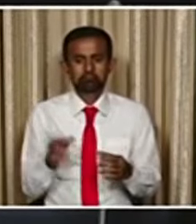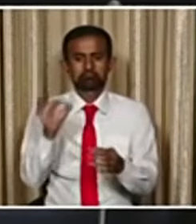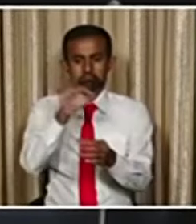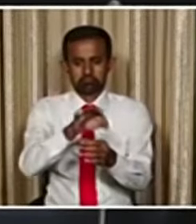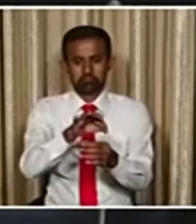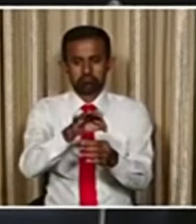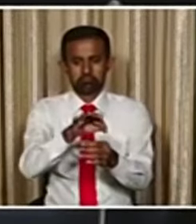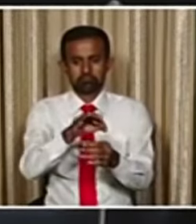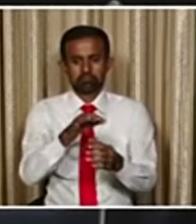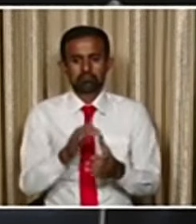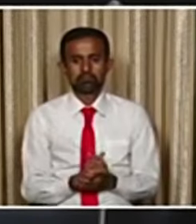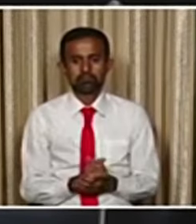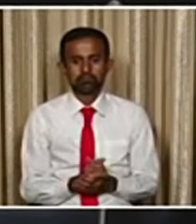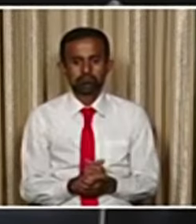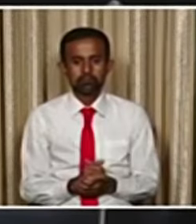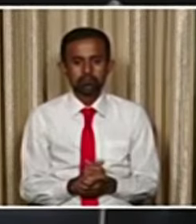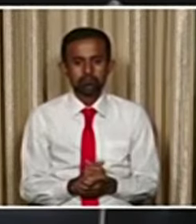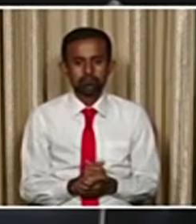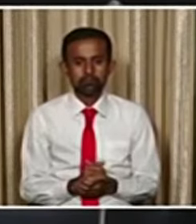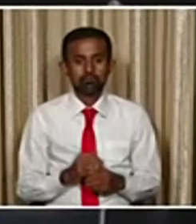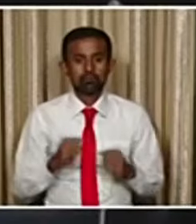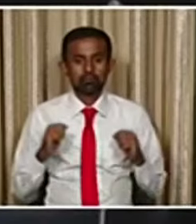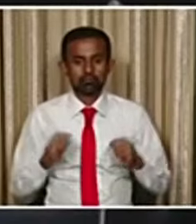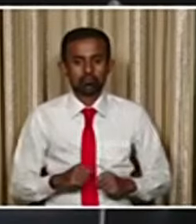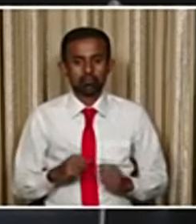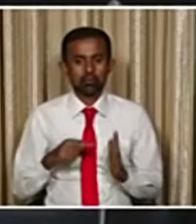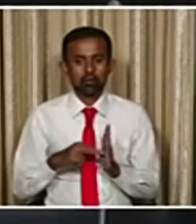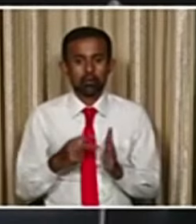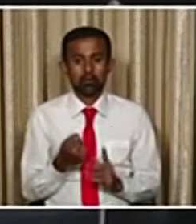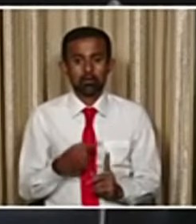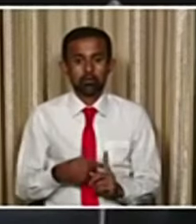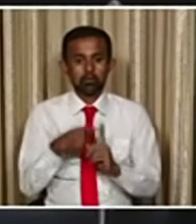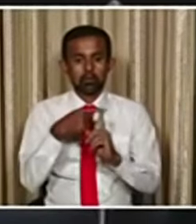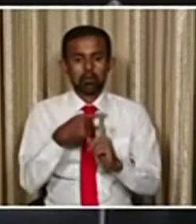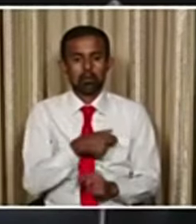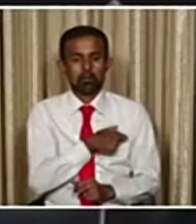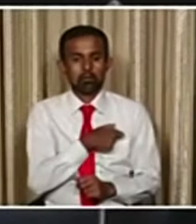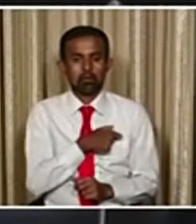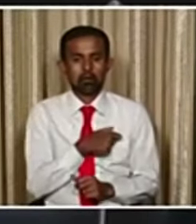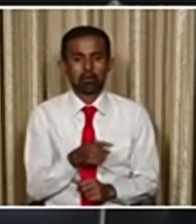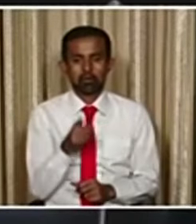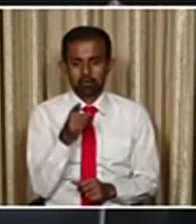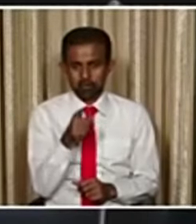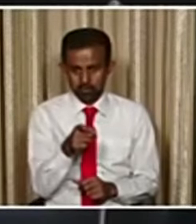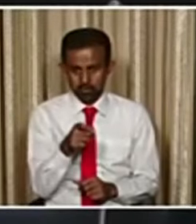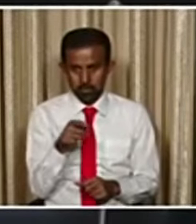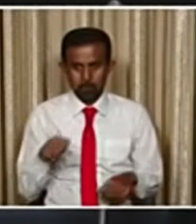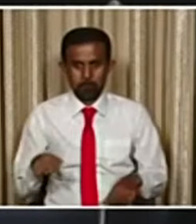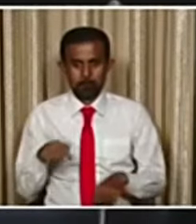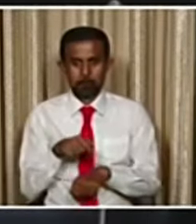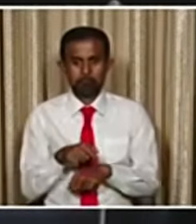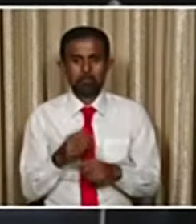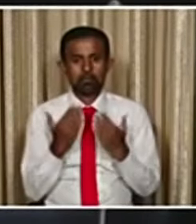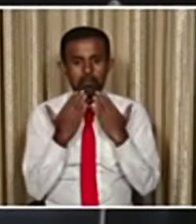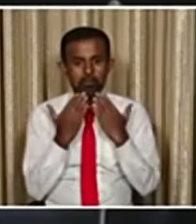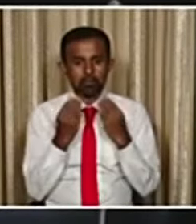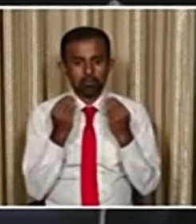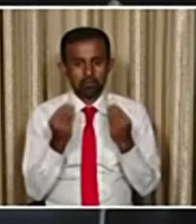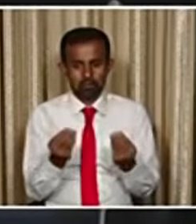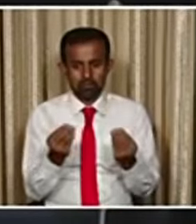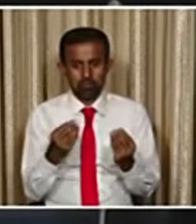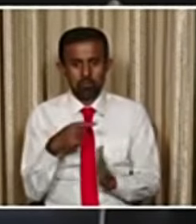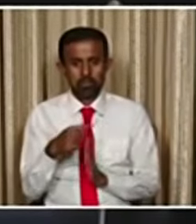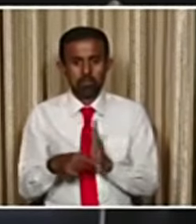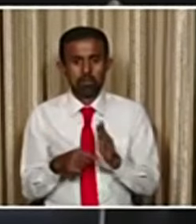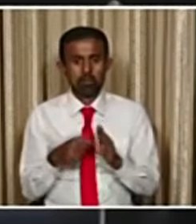කරා. එහෙමනම් මේ කඩාවැටිච්ච ආර්ථිකය ගොඩනැගපු නායකයාට මේ වෙලාවේදී කෘතගුණ සලකන්නට